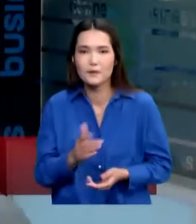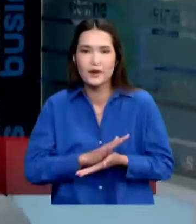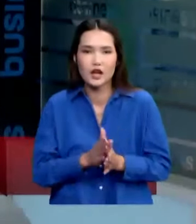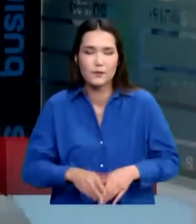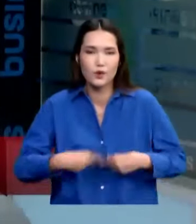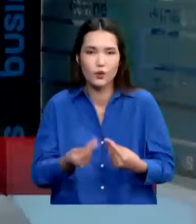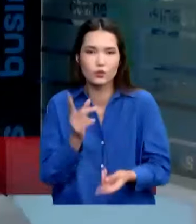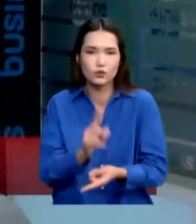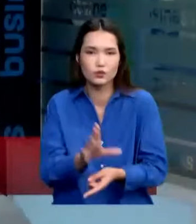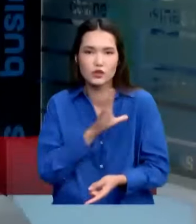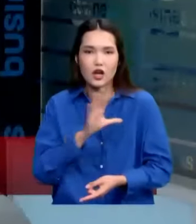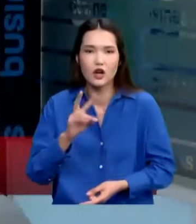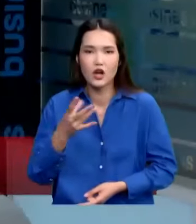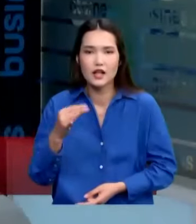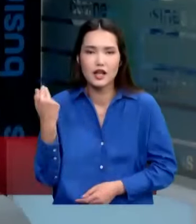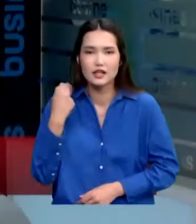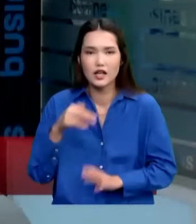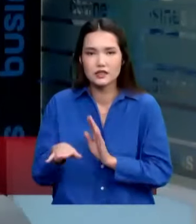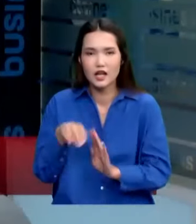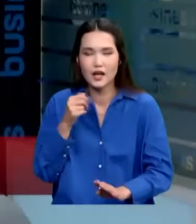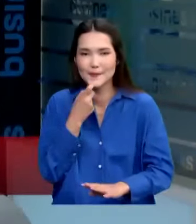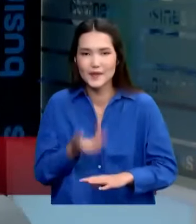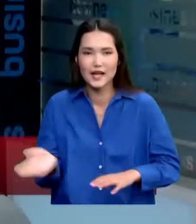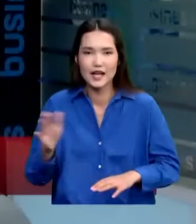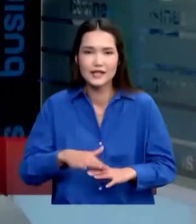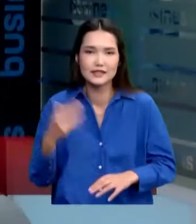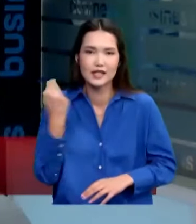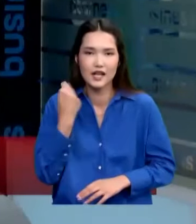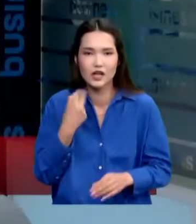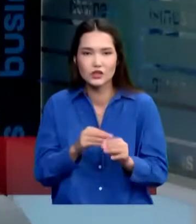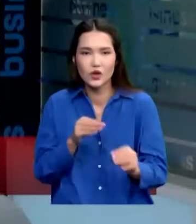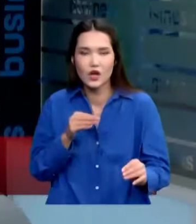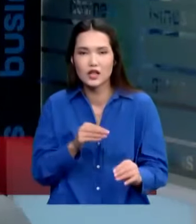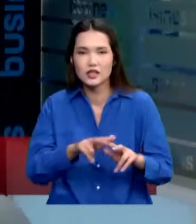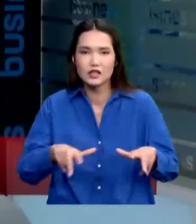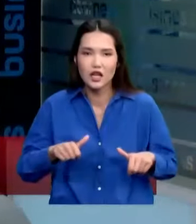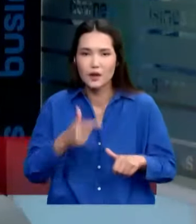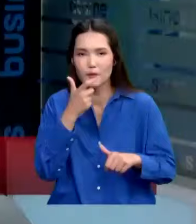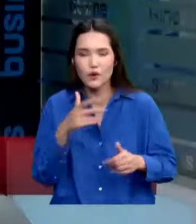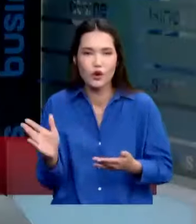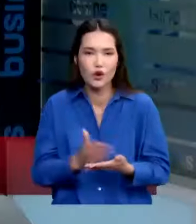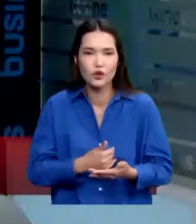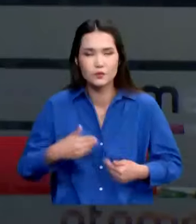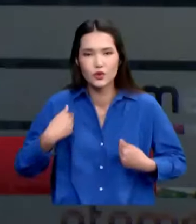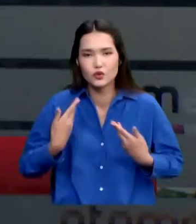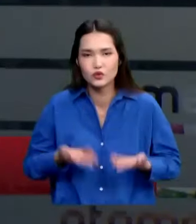керек. Сондай-ақ онлайн қарыз алуда қиындай түсті. Қарыз үшін көлігін тартып алу тәртібін жою